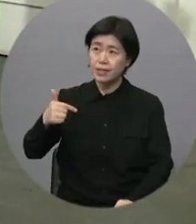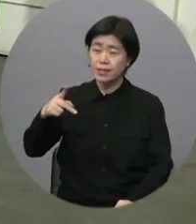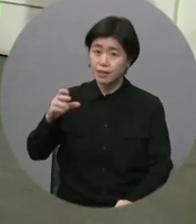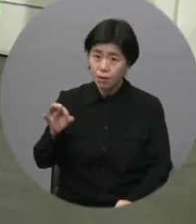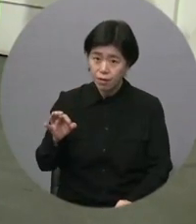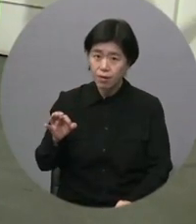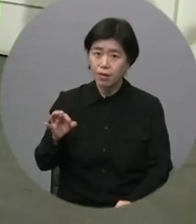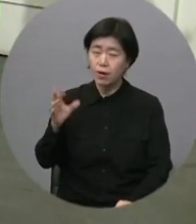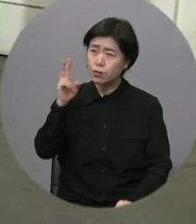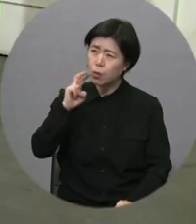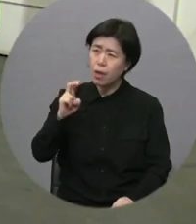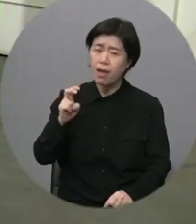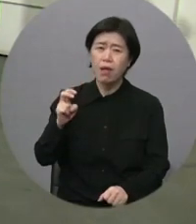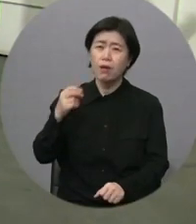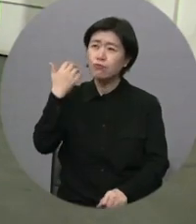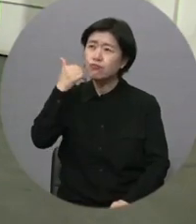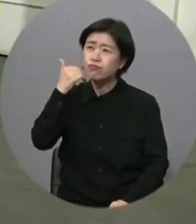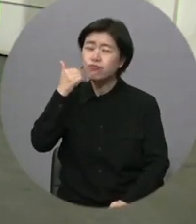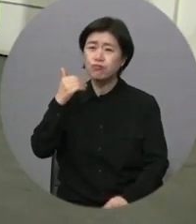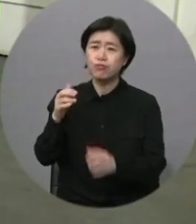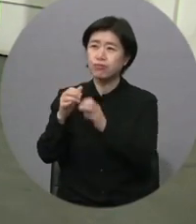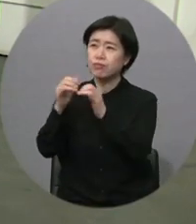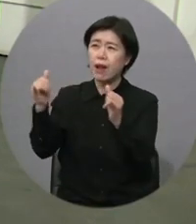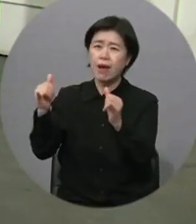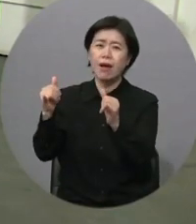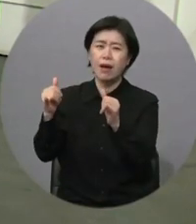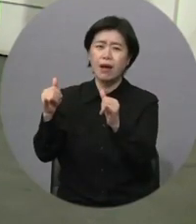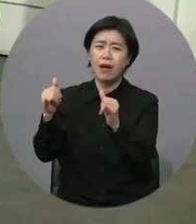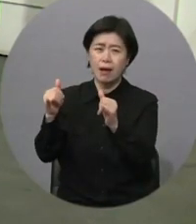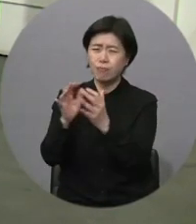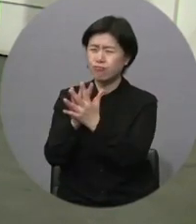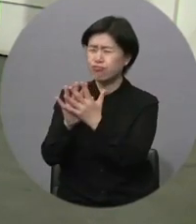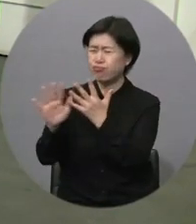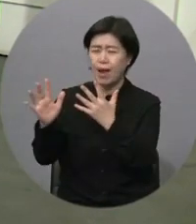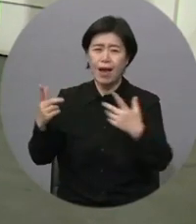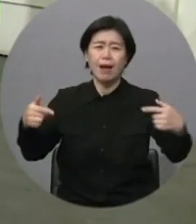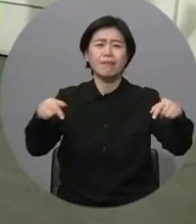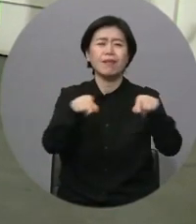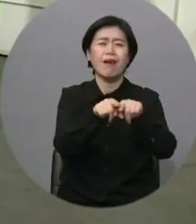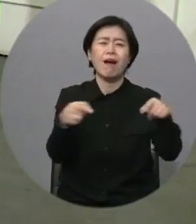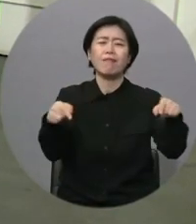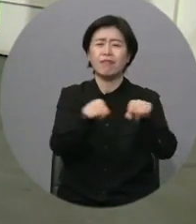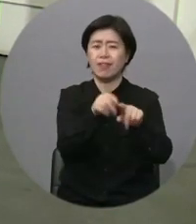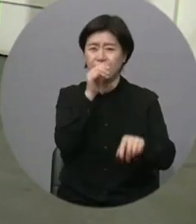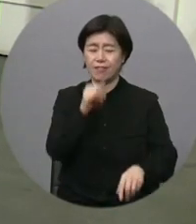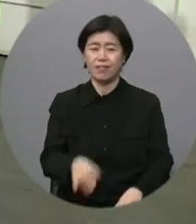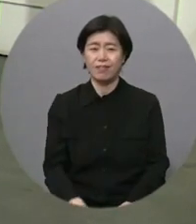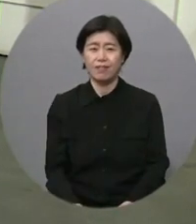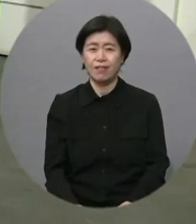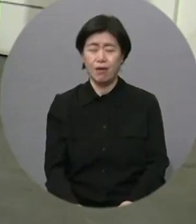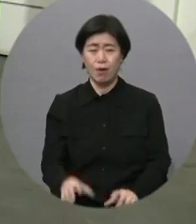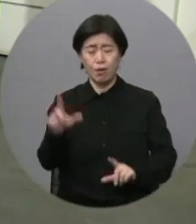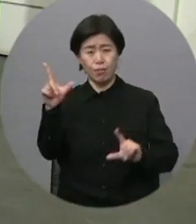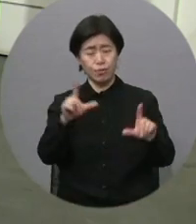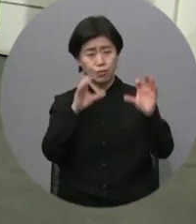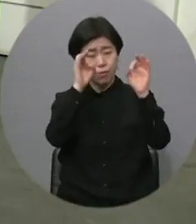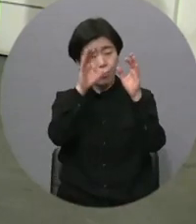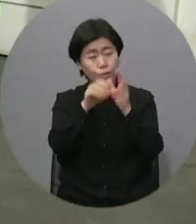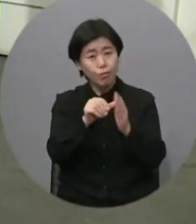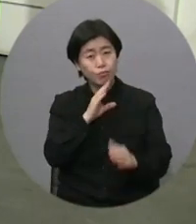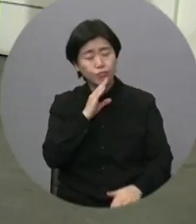네. 뭐 막 줄 서 있어요. 뭐 조광조 형이나 네, 네, 뭐 김용림 씨나 예, 예. 이제 그런 거 보면서 네. 너무너무